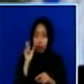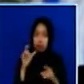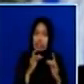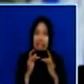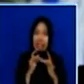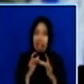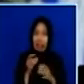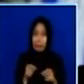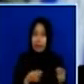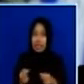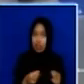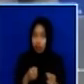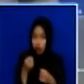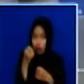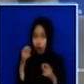online